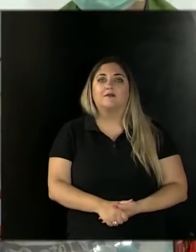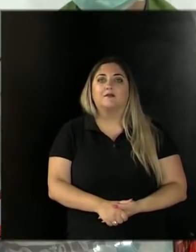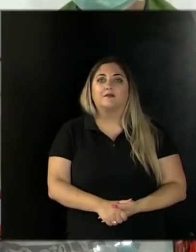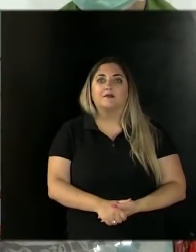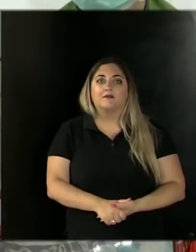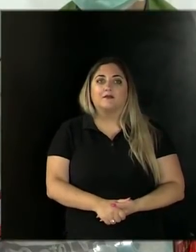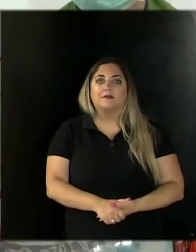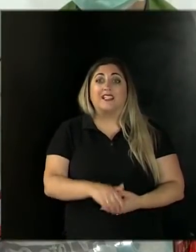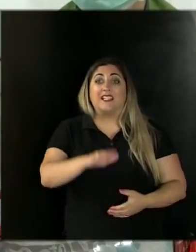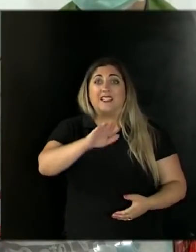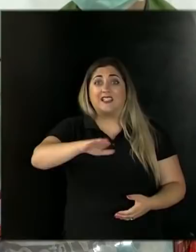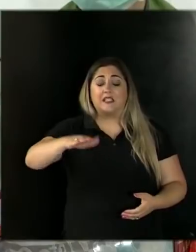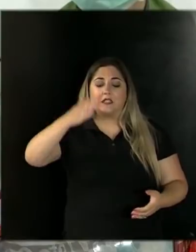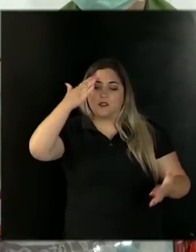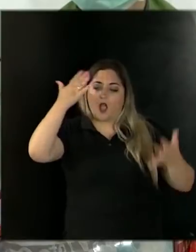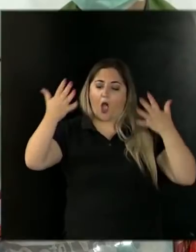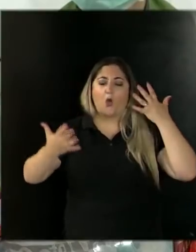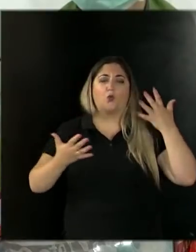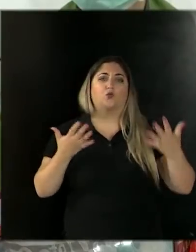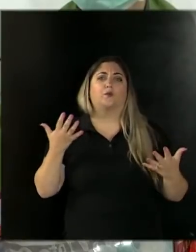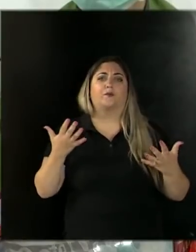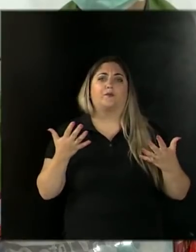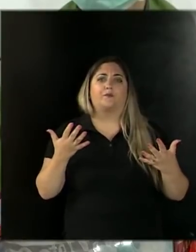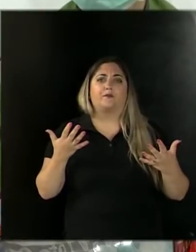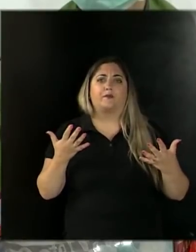Huma tfixklu. U Ġesu